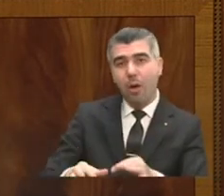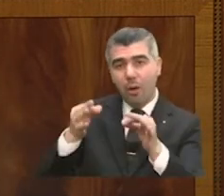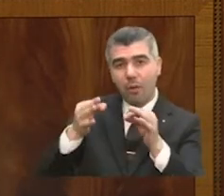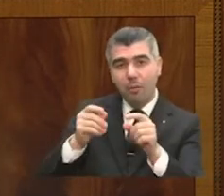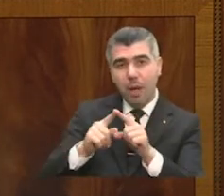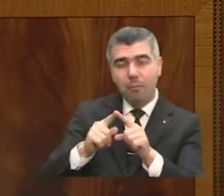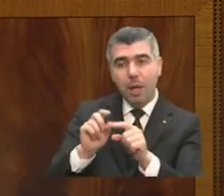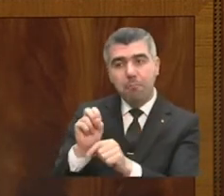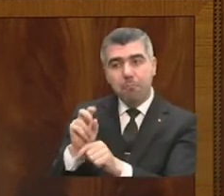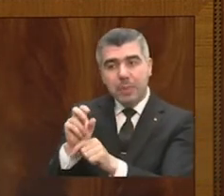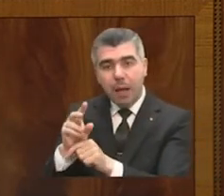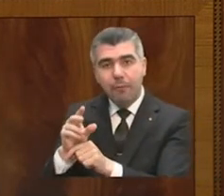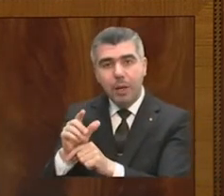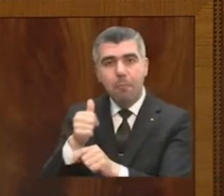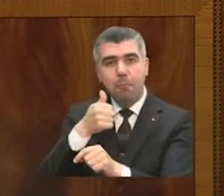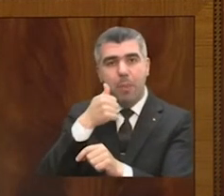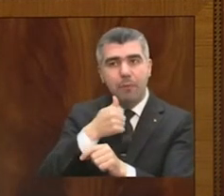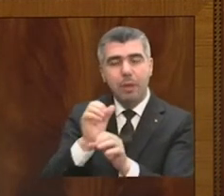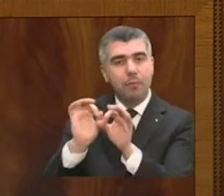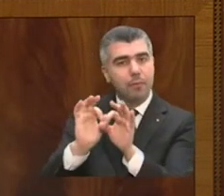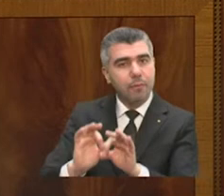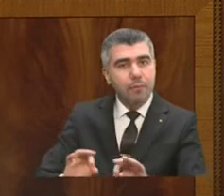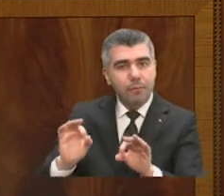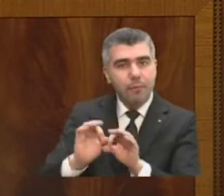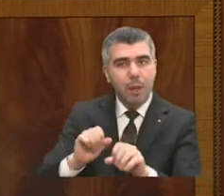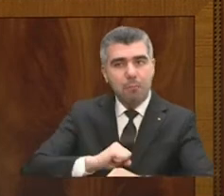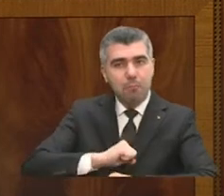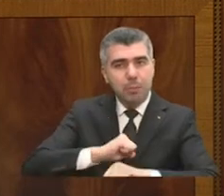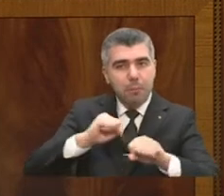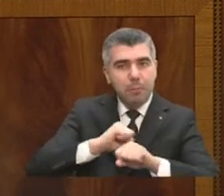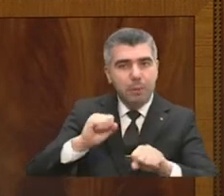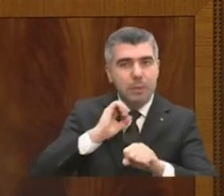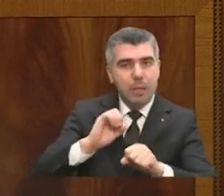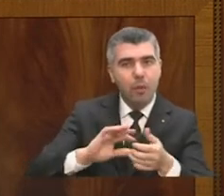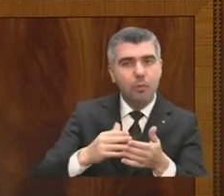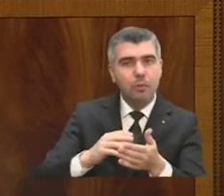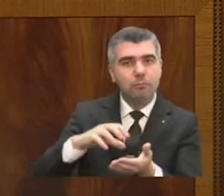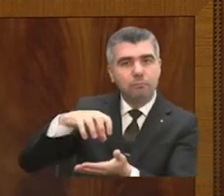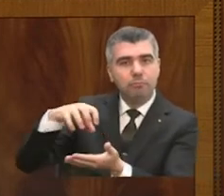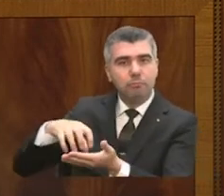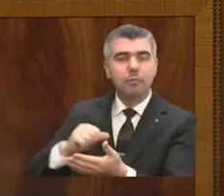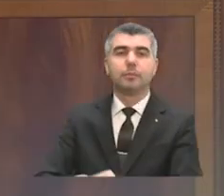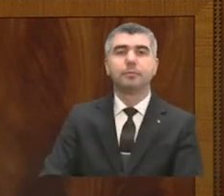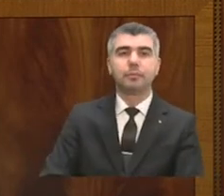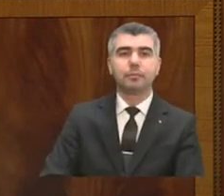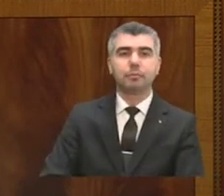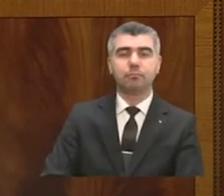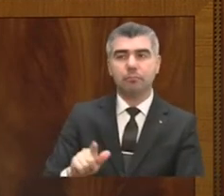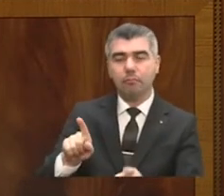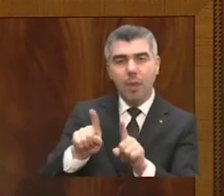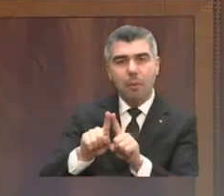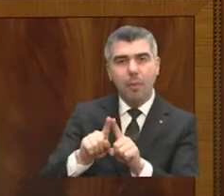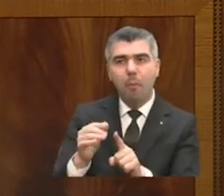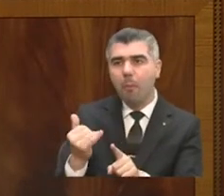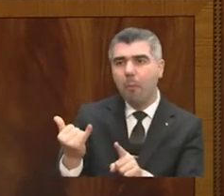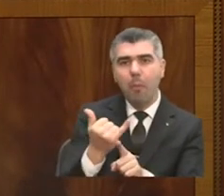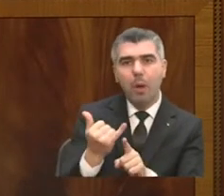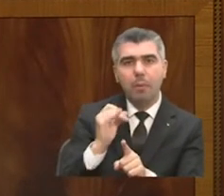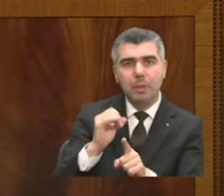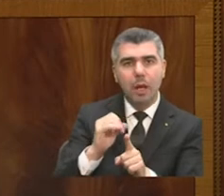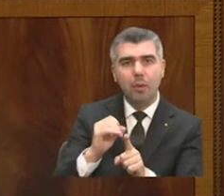partenaire pour la démocratie, qui a toujours œuvré pour la lutte contre l'immigration, contre le